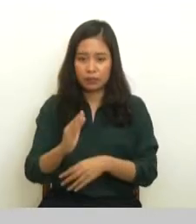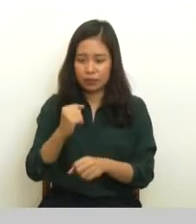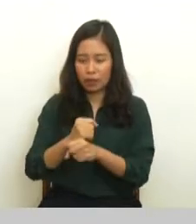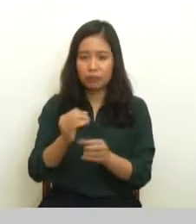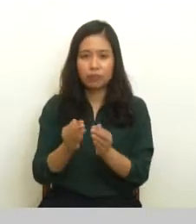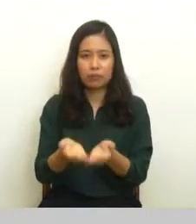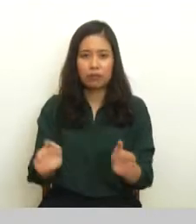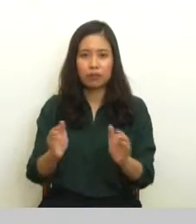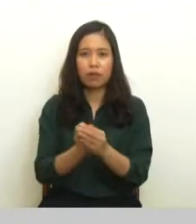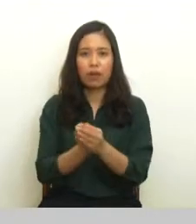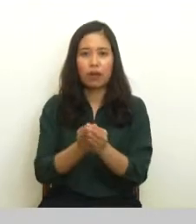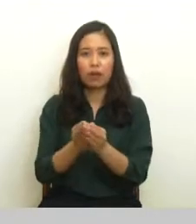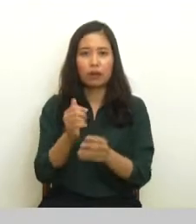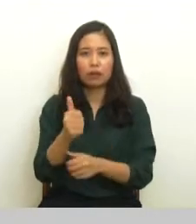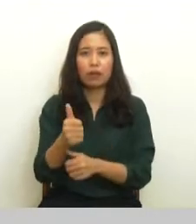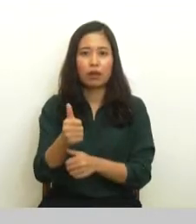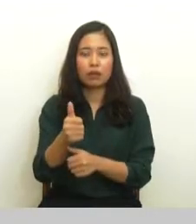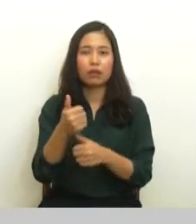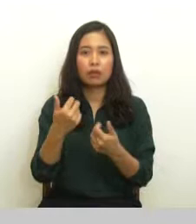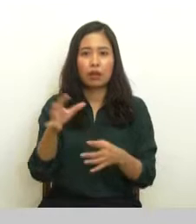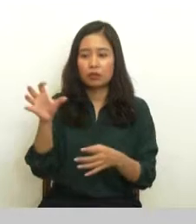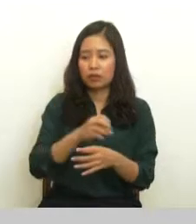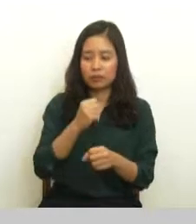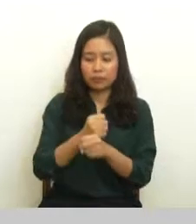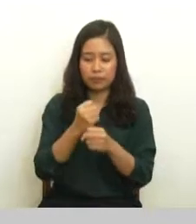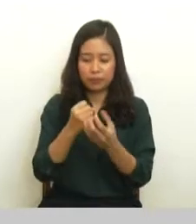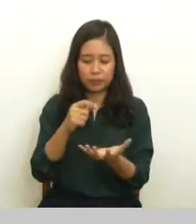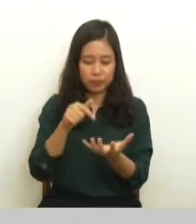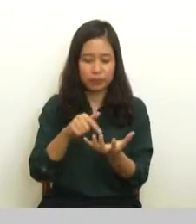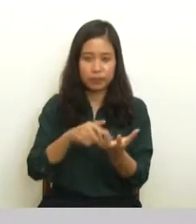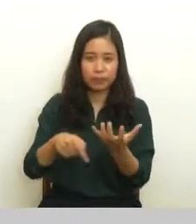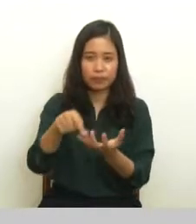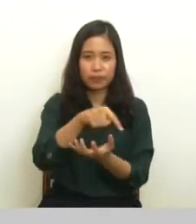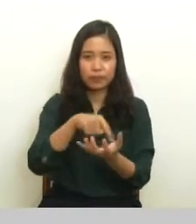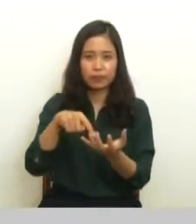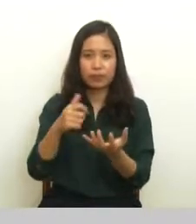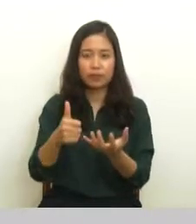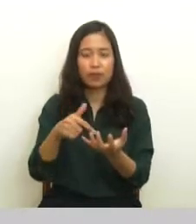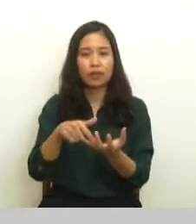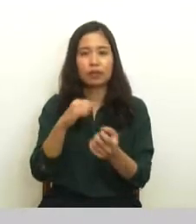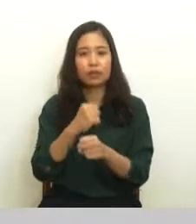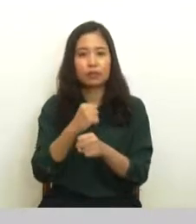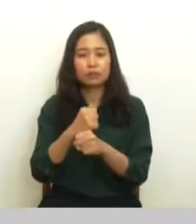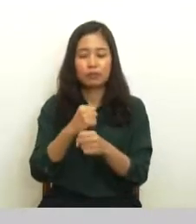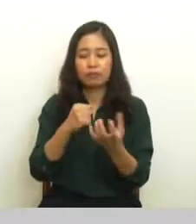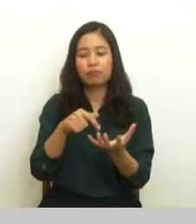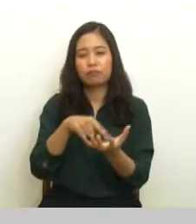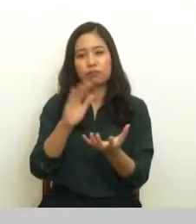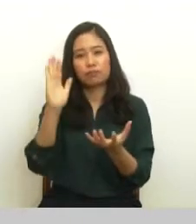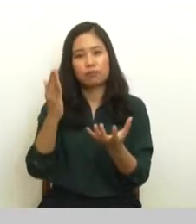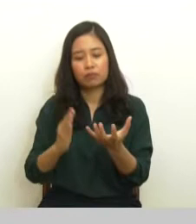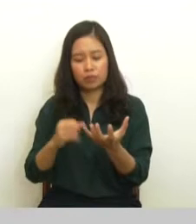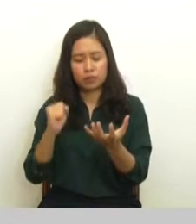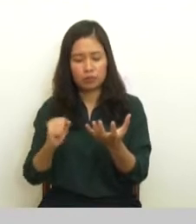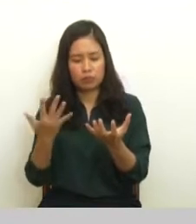้ใบอะไรที่ทำเป็พาชนะใ่อาหารได้ดีและจะขึ้นรูปภาชนะใบไม้ทำอย่าง